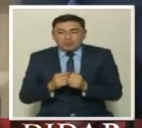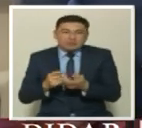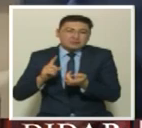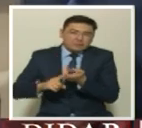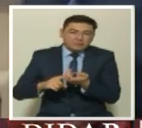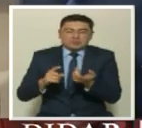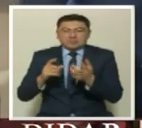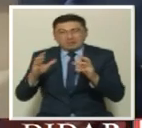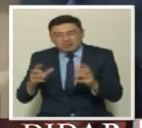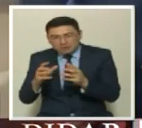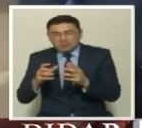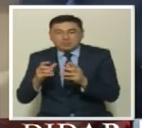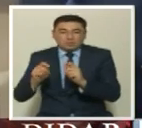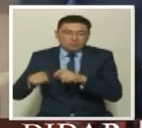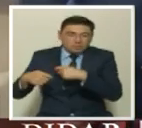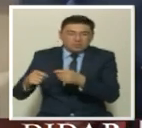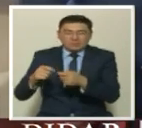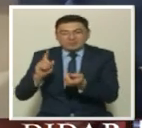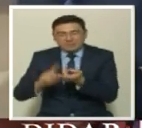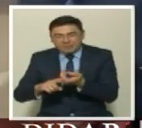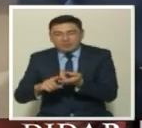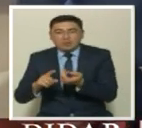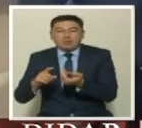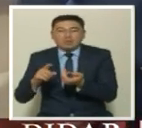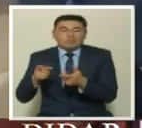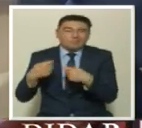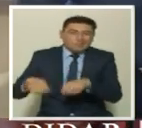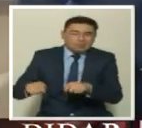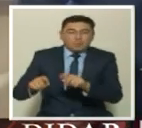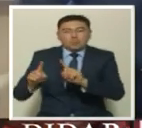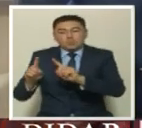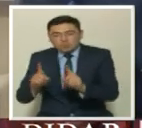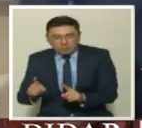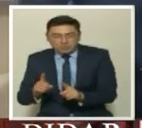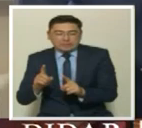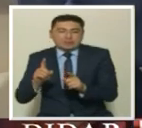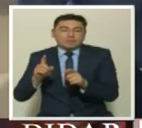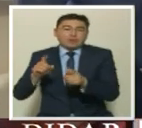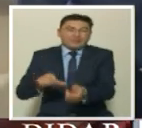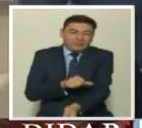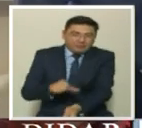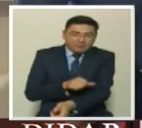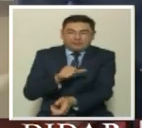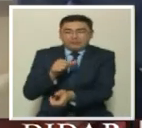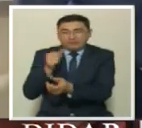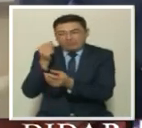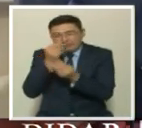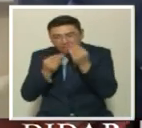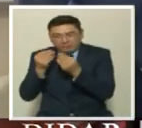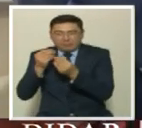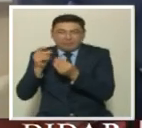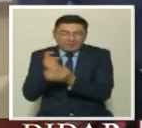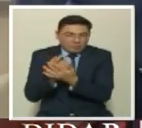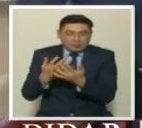приобретения хранения перевозка в целях сбыта пересылка либо сбыт наркотических средств психотропных веществ их аналогов было